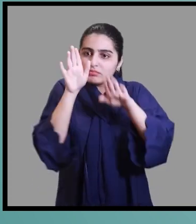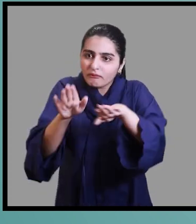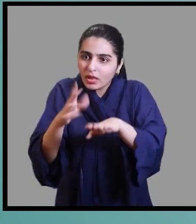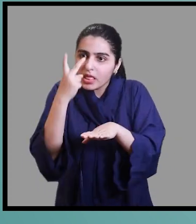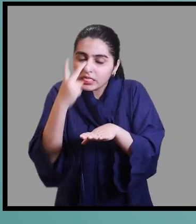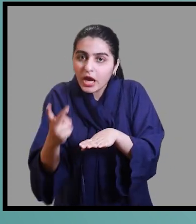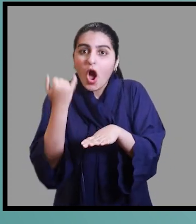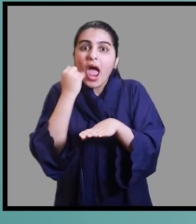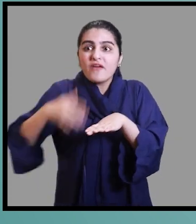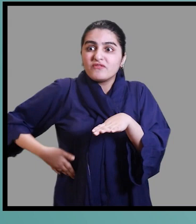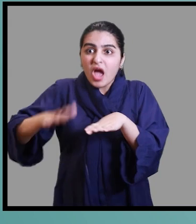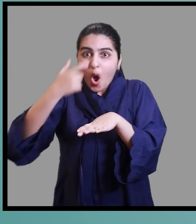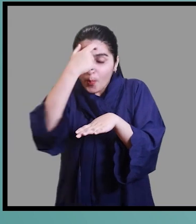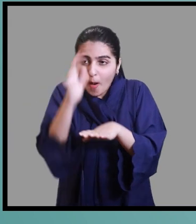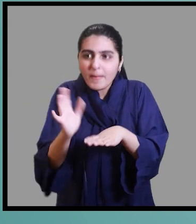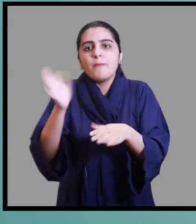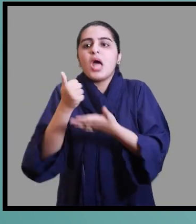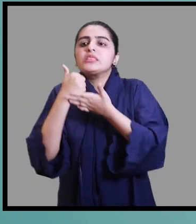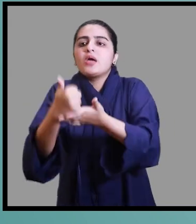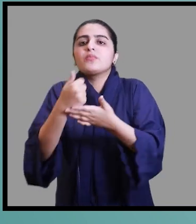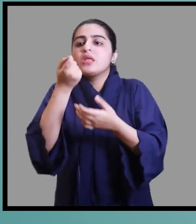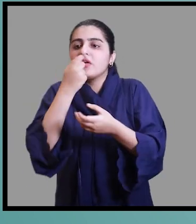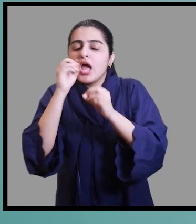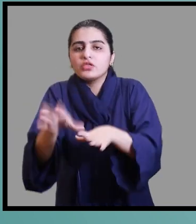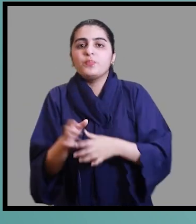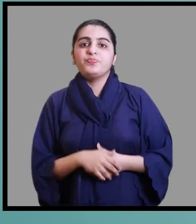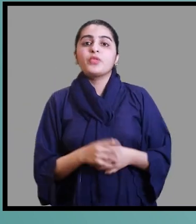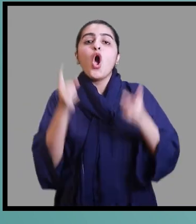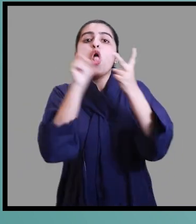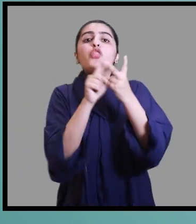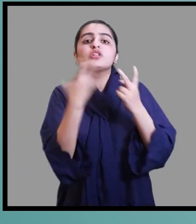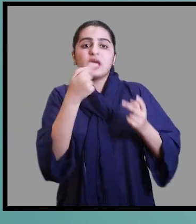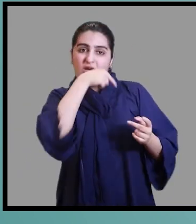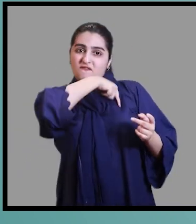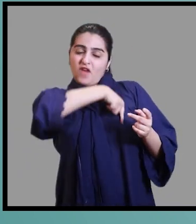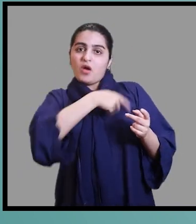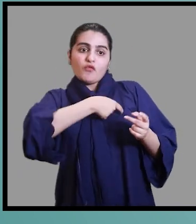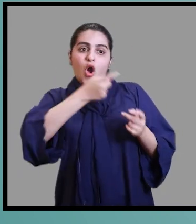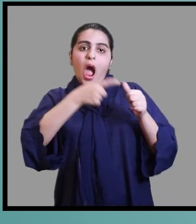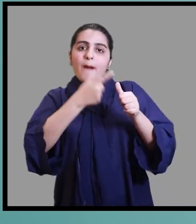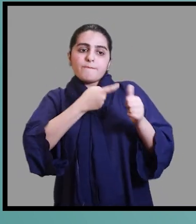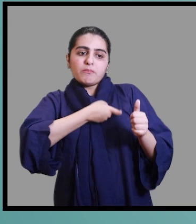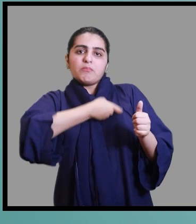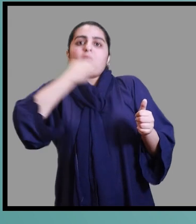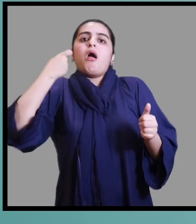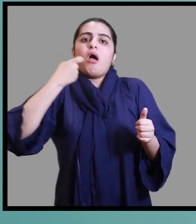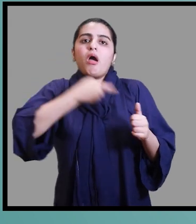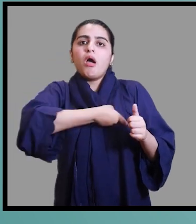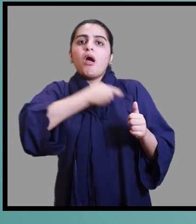ट्यूब डाल के वो उसका भी इलाज है। और क्या ख़तरा हो सकता है? हम जब वायर डालने के बाद वायर स्लिप हो सकता है, हार्ट को कुछ टाइम लगता